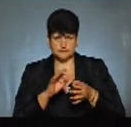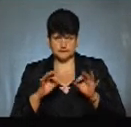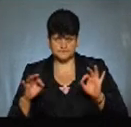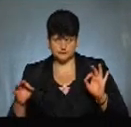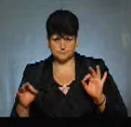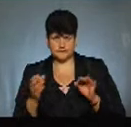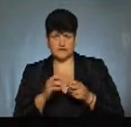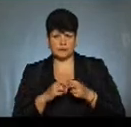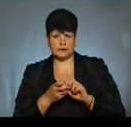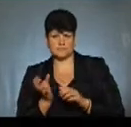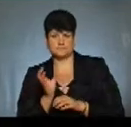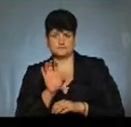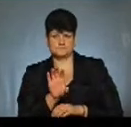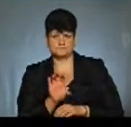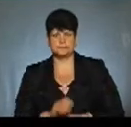колег з Івано-Франківська.